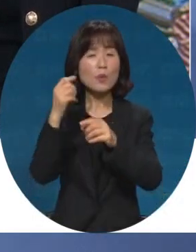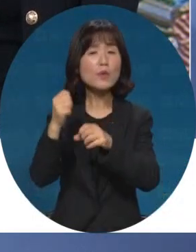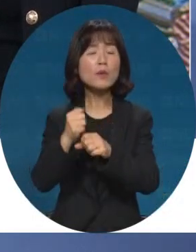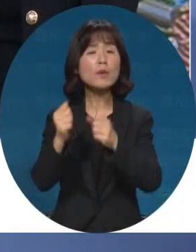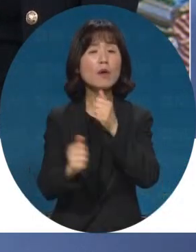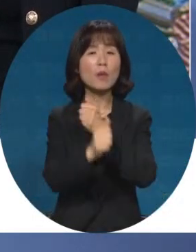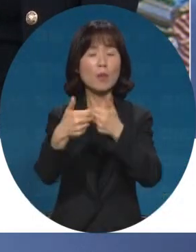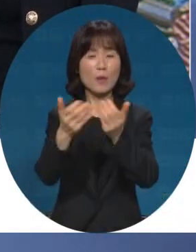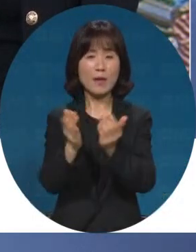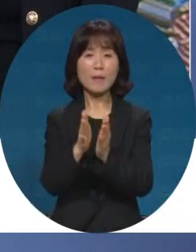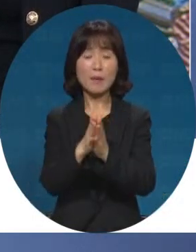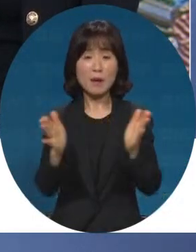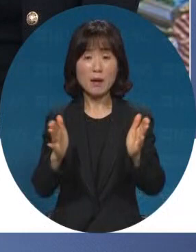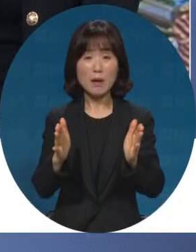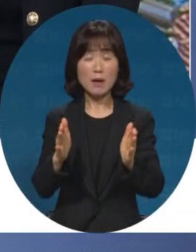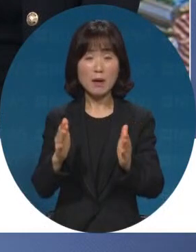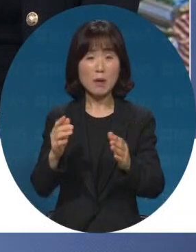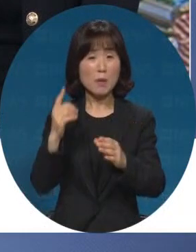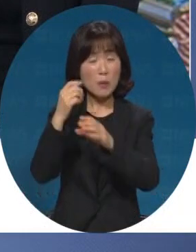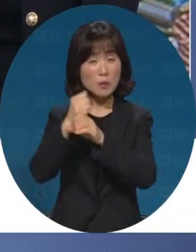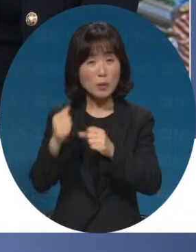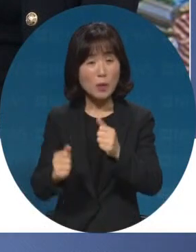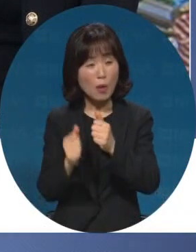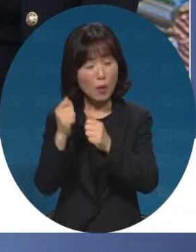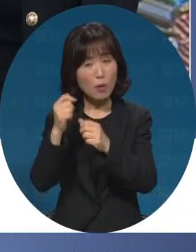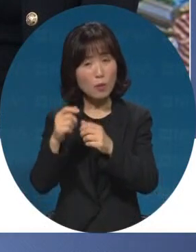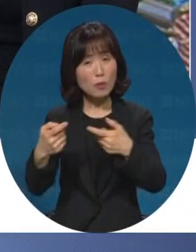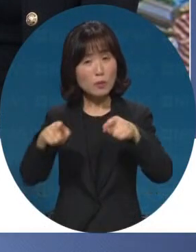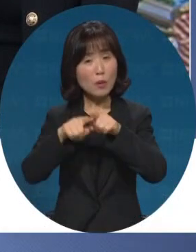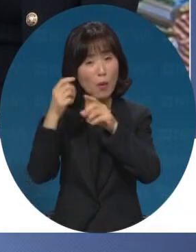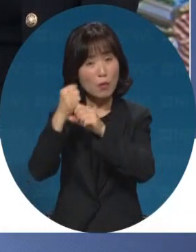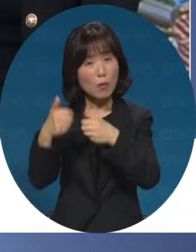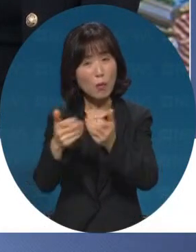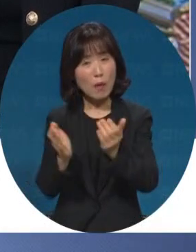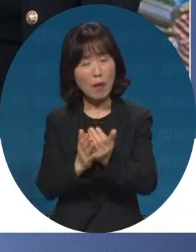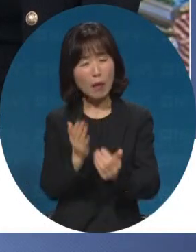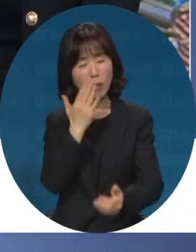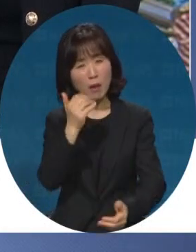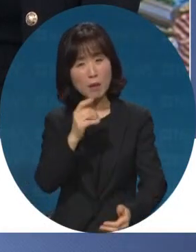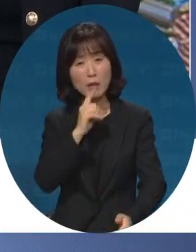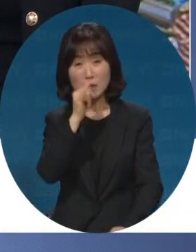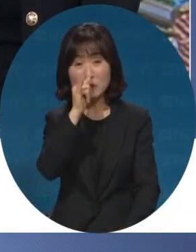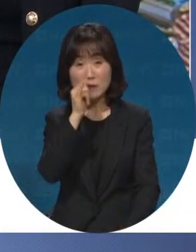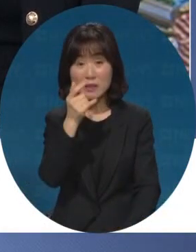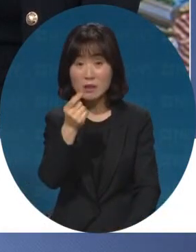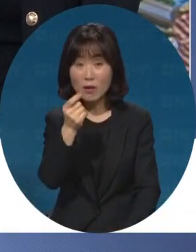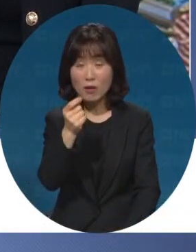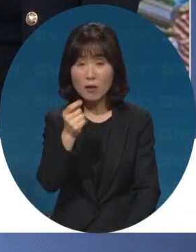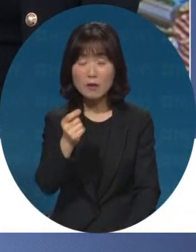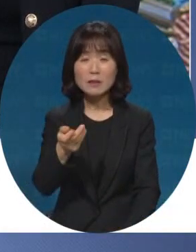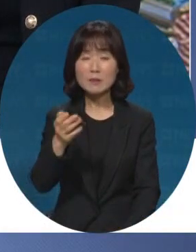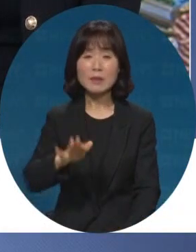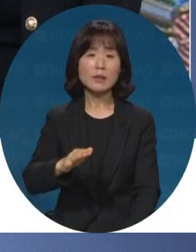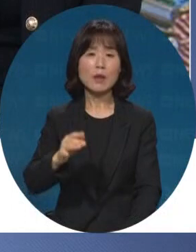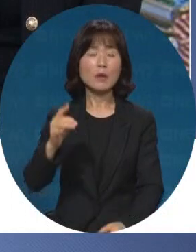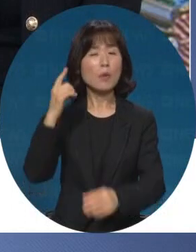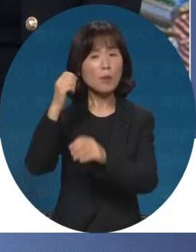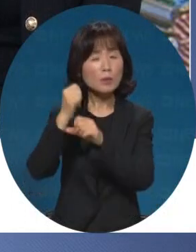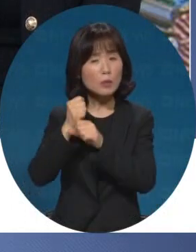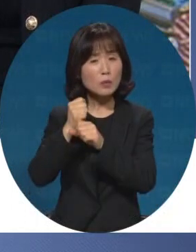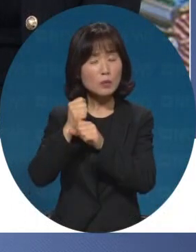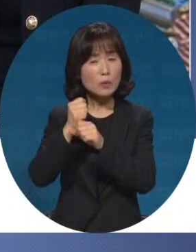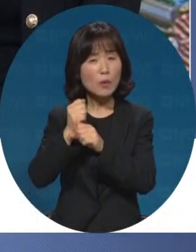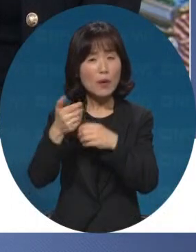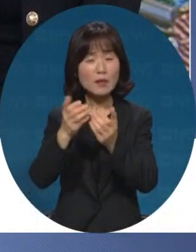공동연구가 너무 진부하다고 주장하시는 분들도 있지만 공동 연구가 있었기 때문에 갓